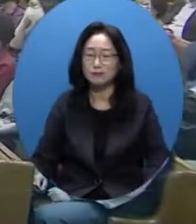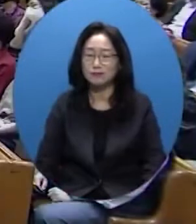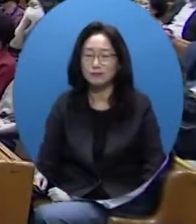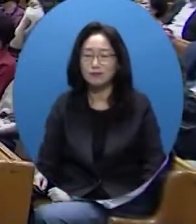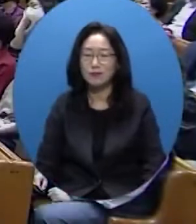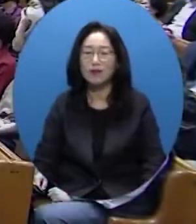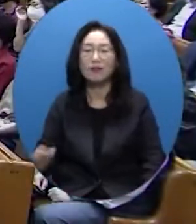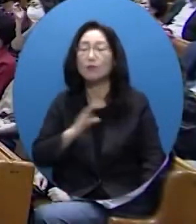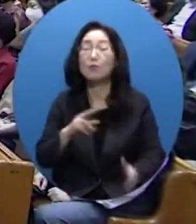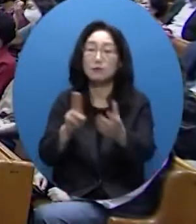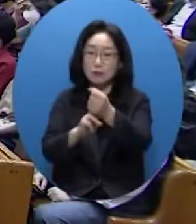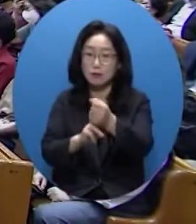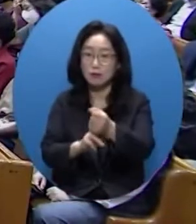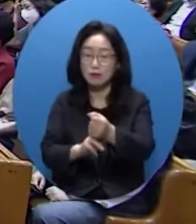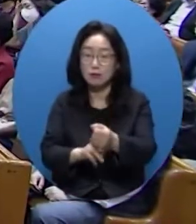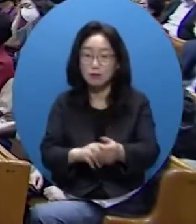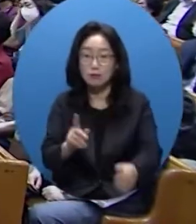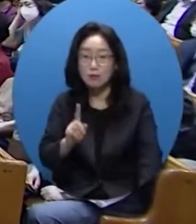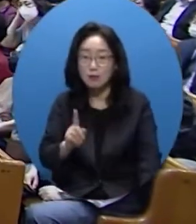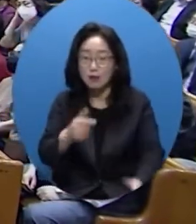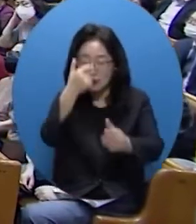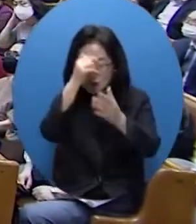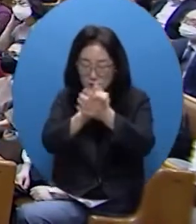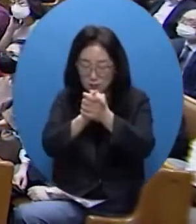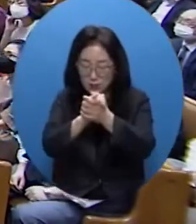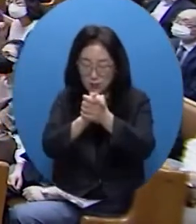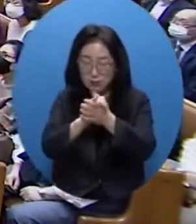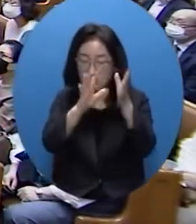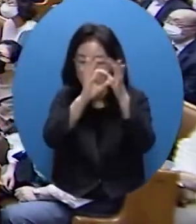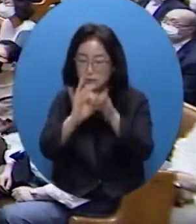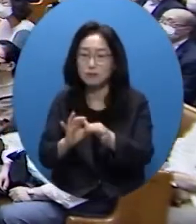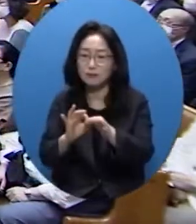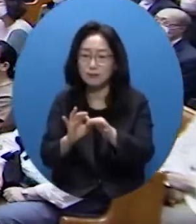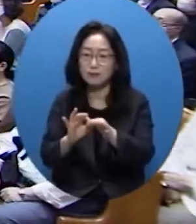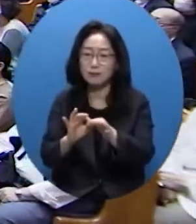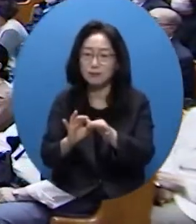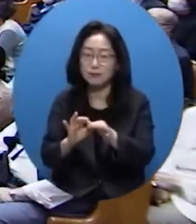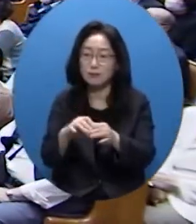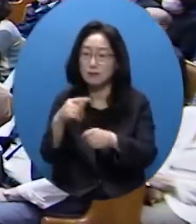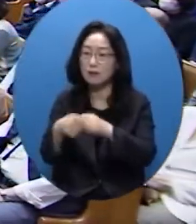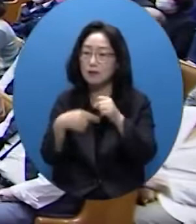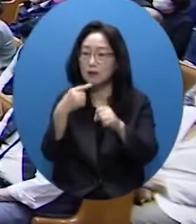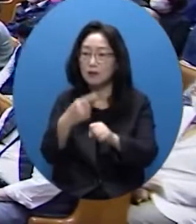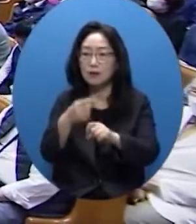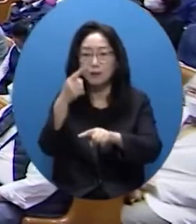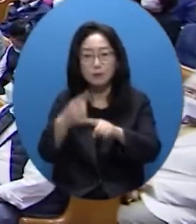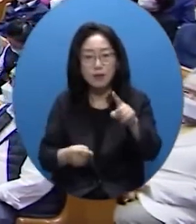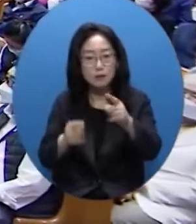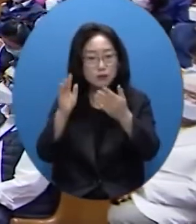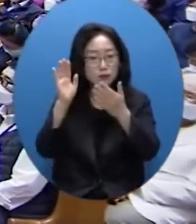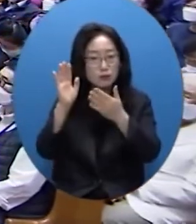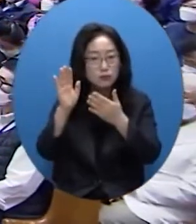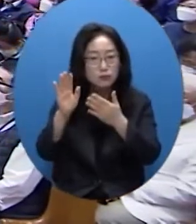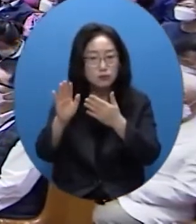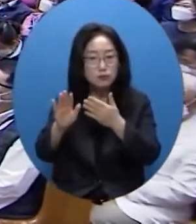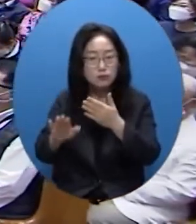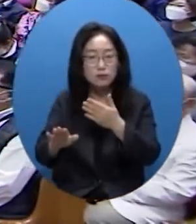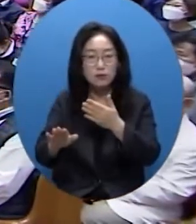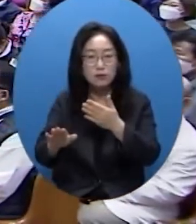놀라운 기적이 일어났습니다 이렇게 기도하고 또 기도하고 또 기대했는데 일 년 반 후에